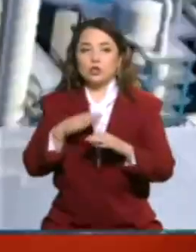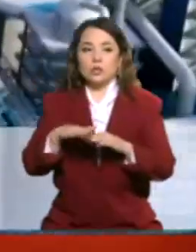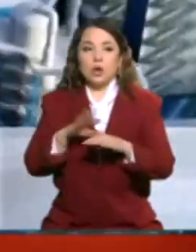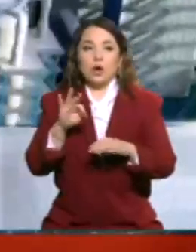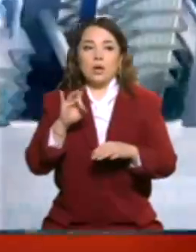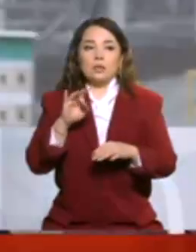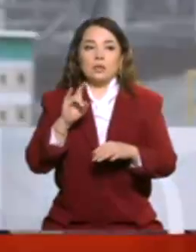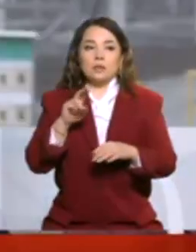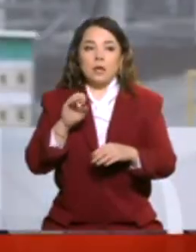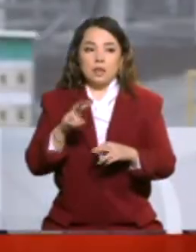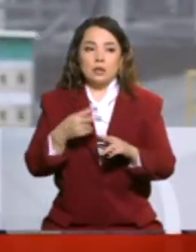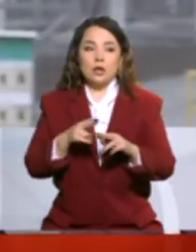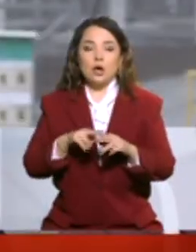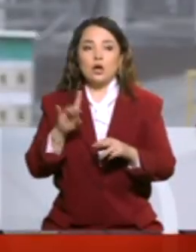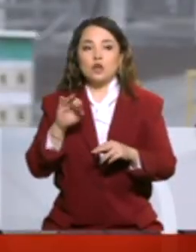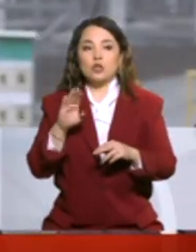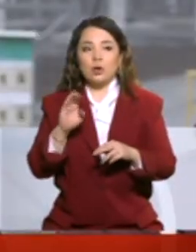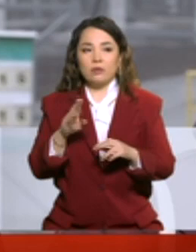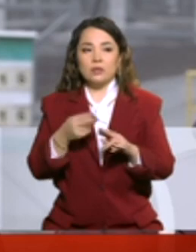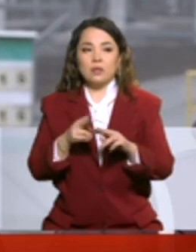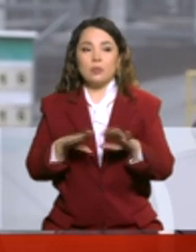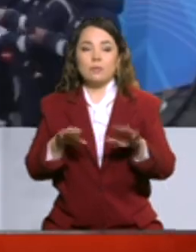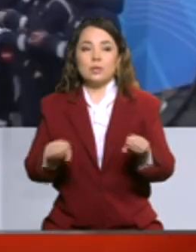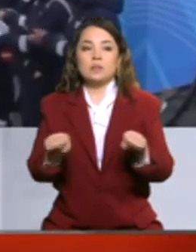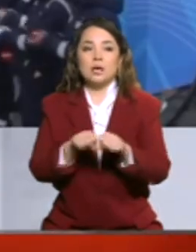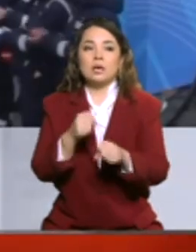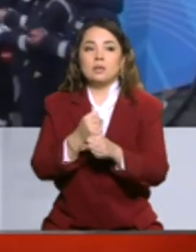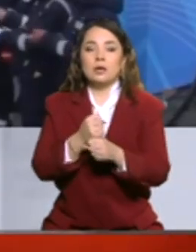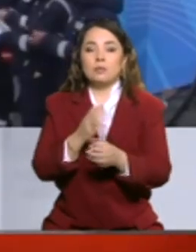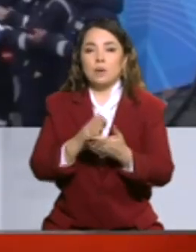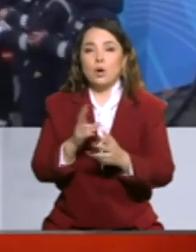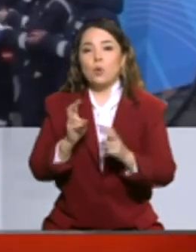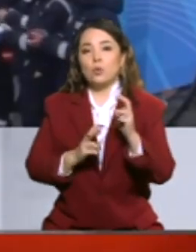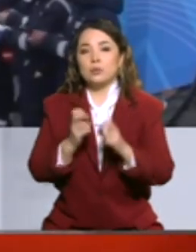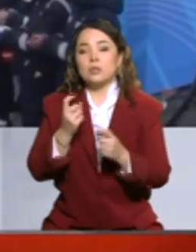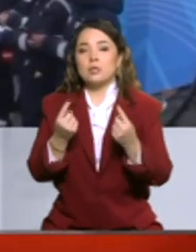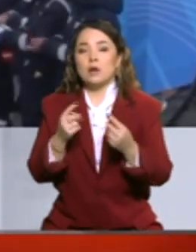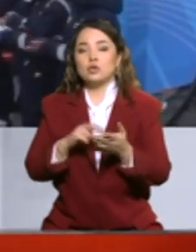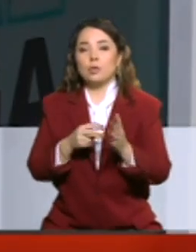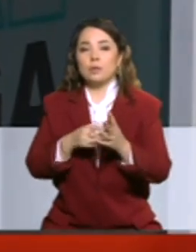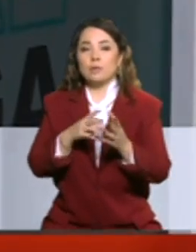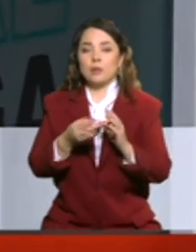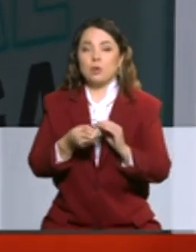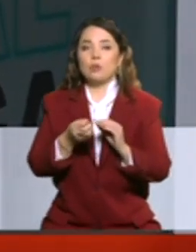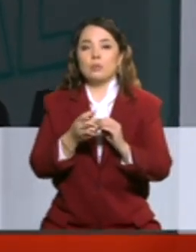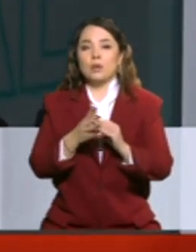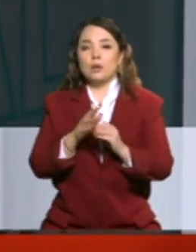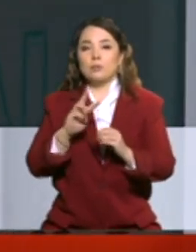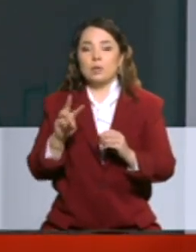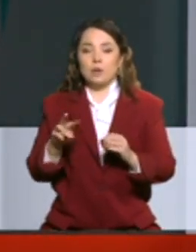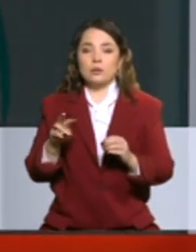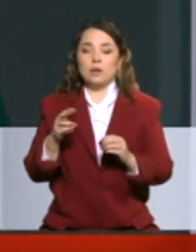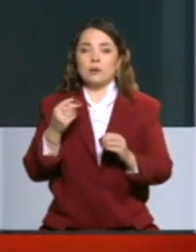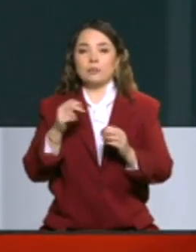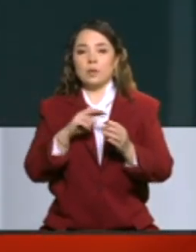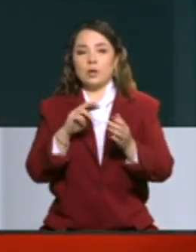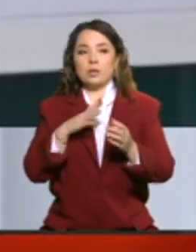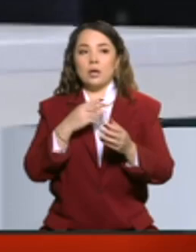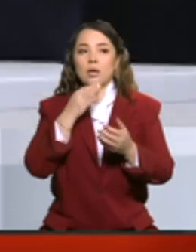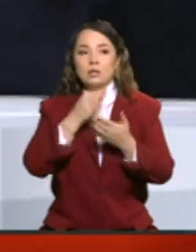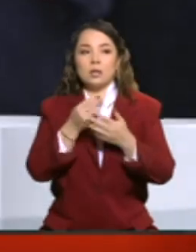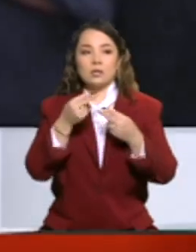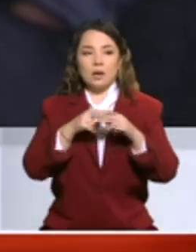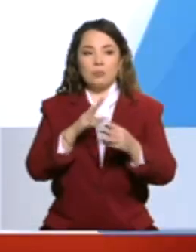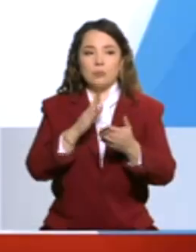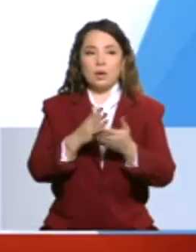Өріктау, енді міне Рашков кен орнын іске қосып жатырмыз. Өнеркәсіптік ірі жобаға 500 миллион ақш доллары көлемінде инвестиция қойылған.